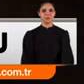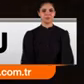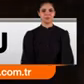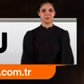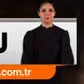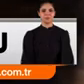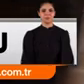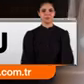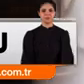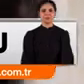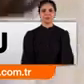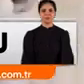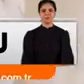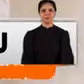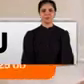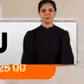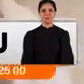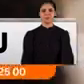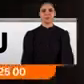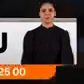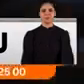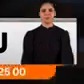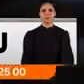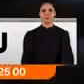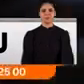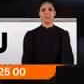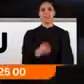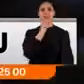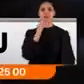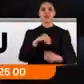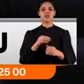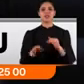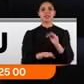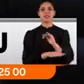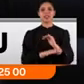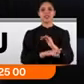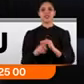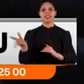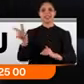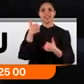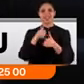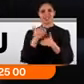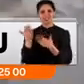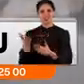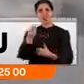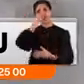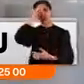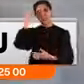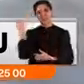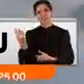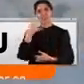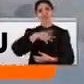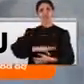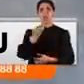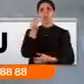Mehmet Semih. Sizin neyini unuttum. Samsun'da yaşayan Şeyda Fatih Himmetoğlu çifti çok şanslı. Zira